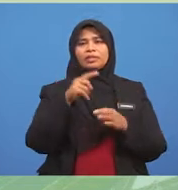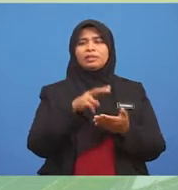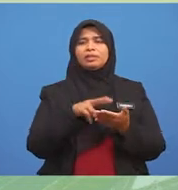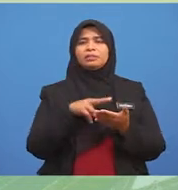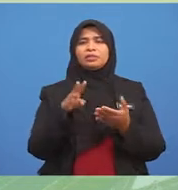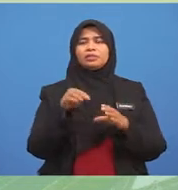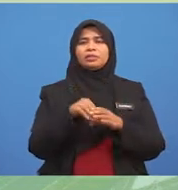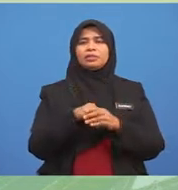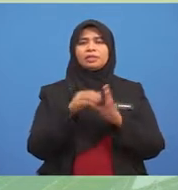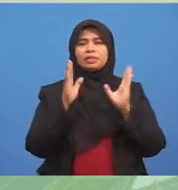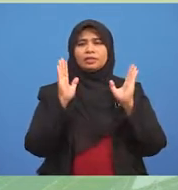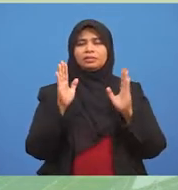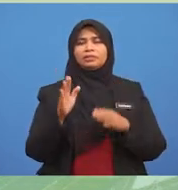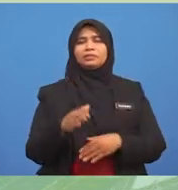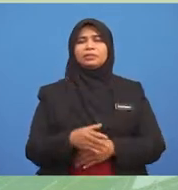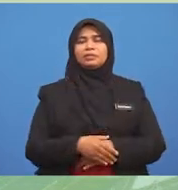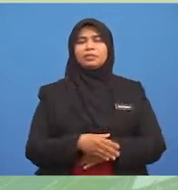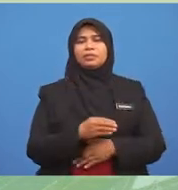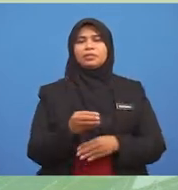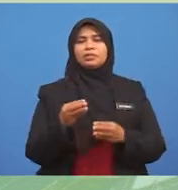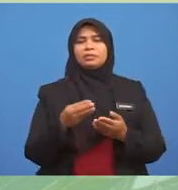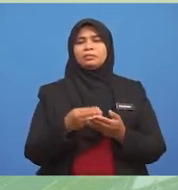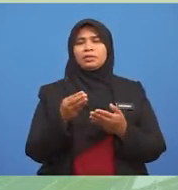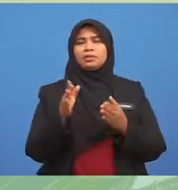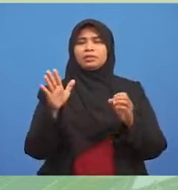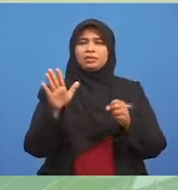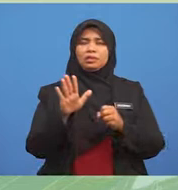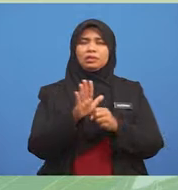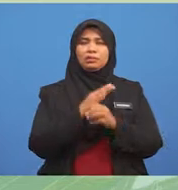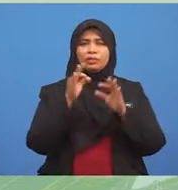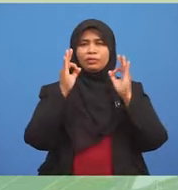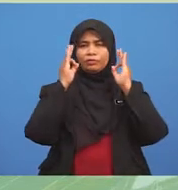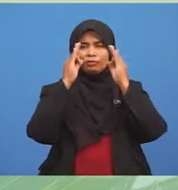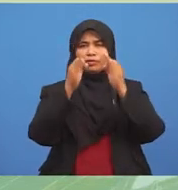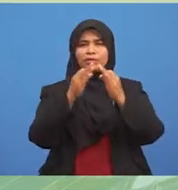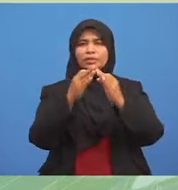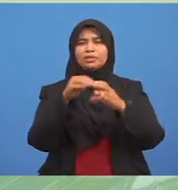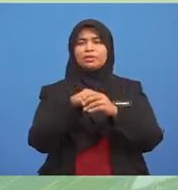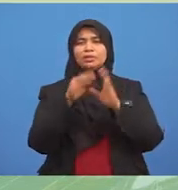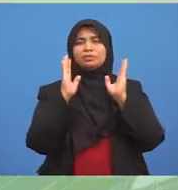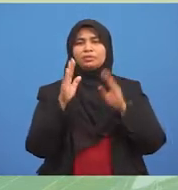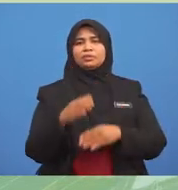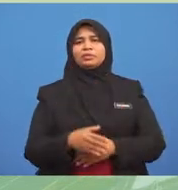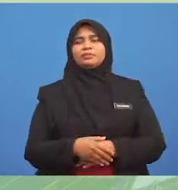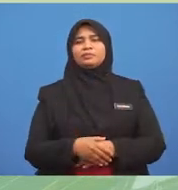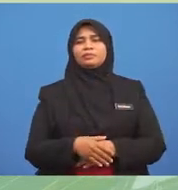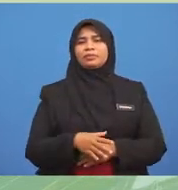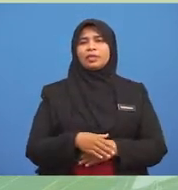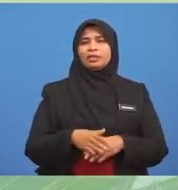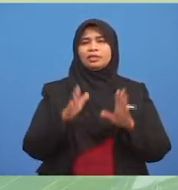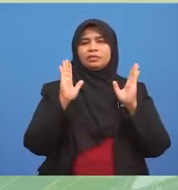supaya lebih mudah khusyuk dan memberi sepenuh tumpuan terhadap solat yang dilaksanakan. Selain